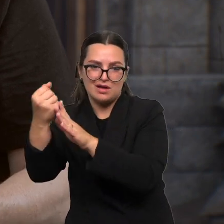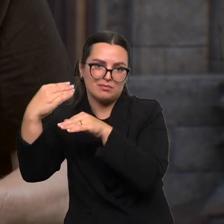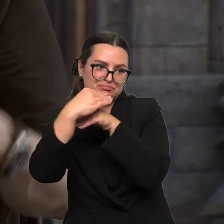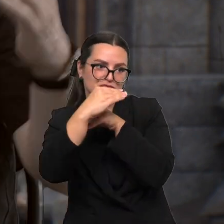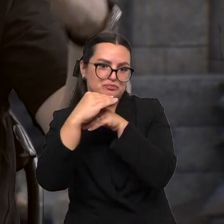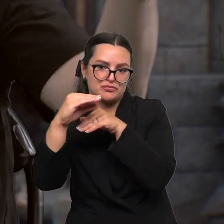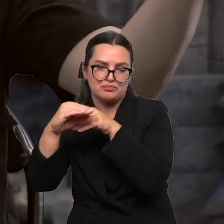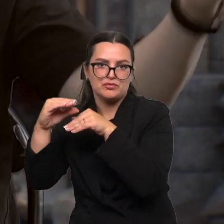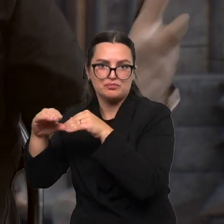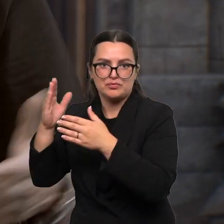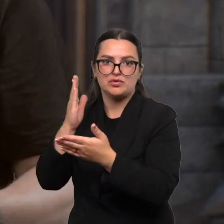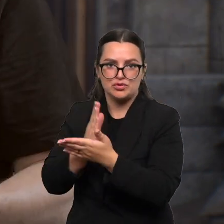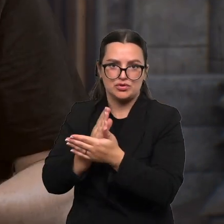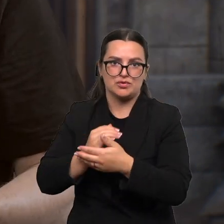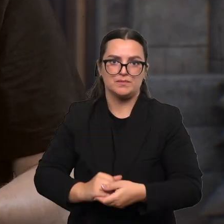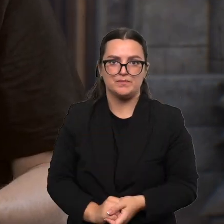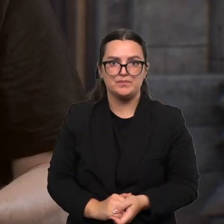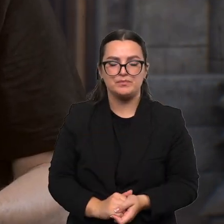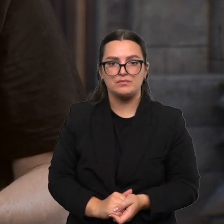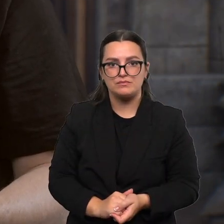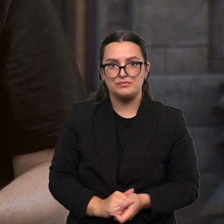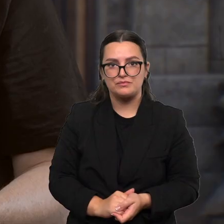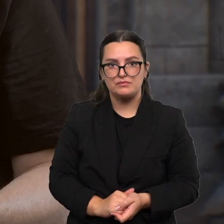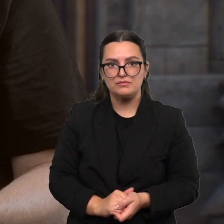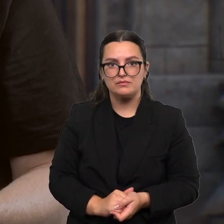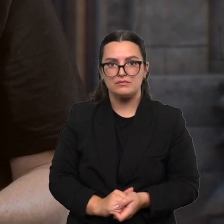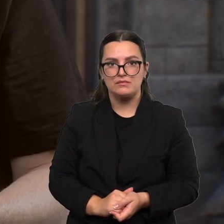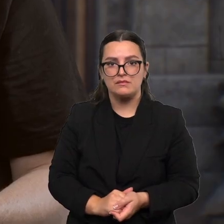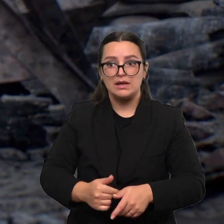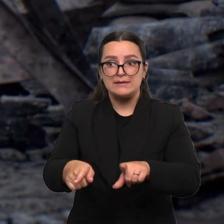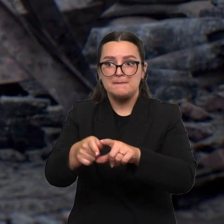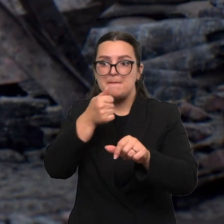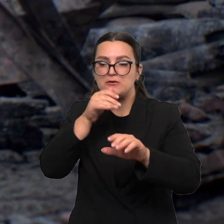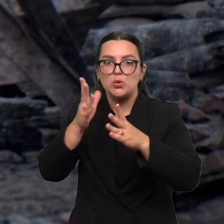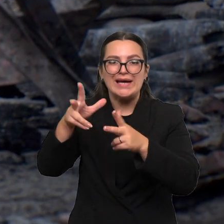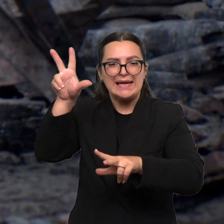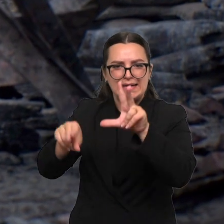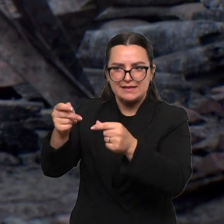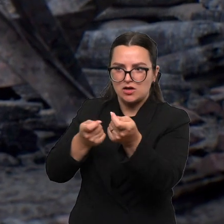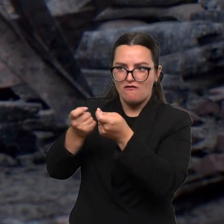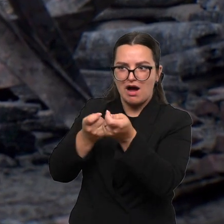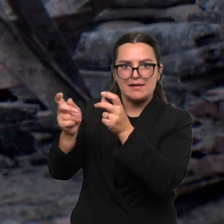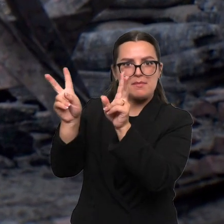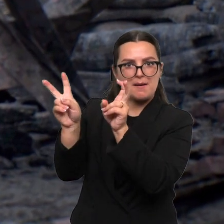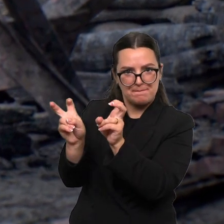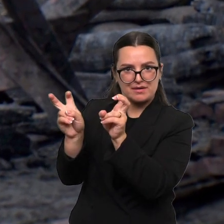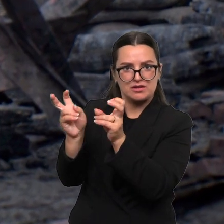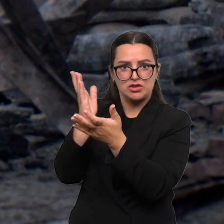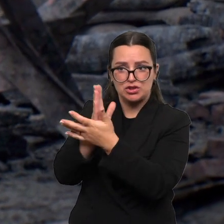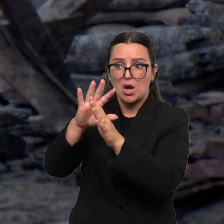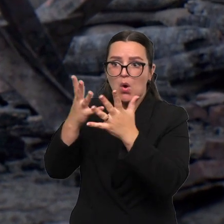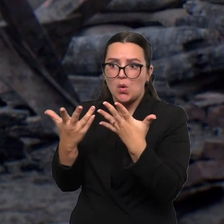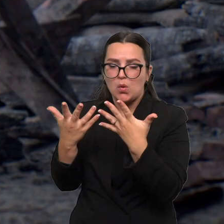kurie yra saugus kažkur ten Skandinavijoje, nes, tarkim, rizikos valdyme gali manyti, kad kažkokie